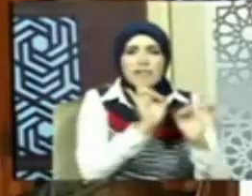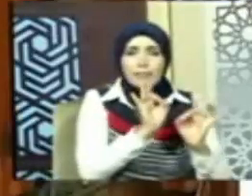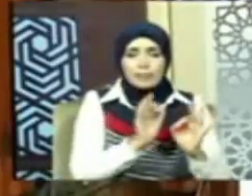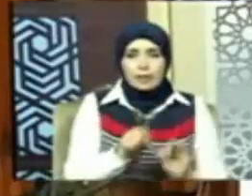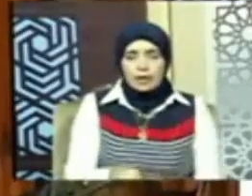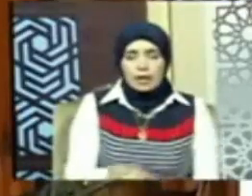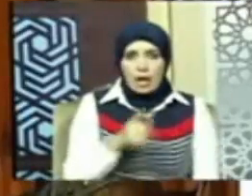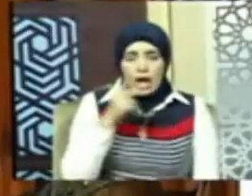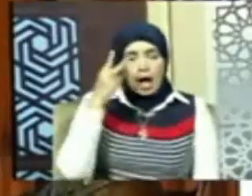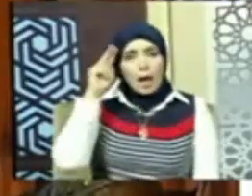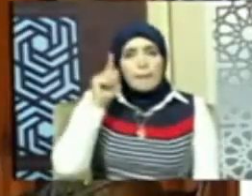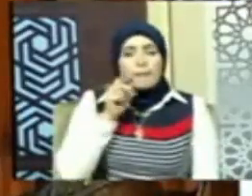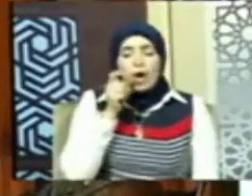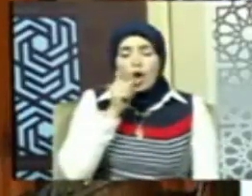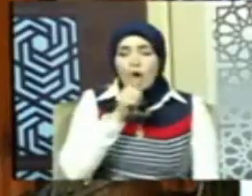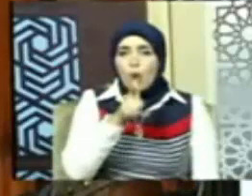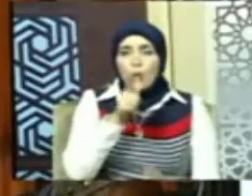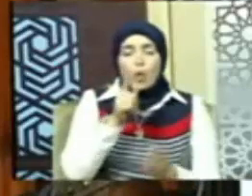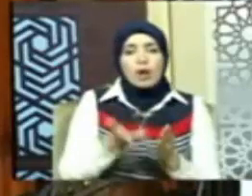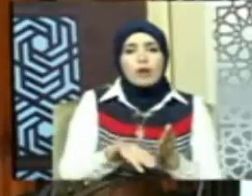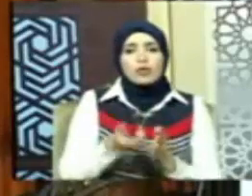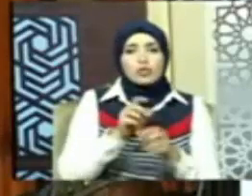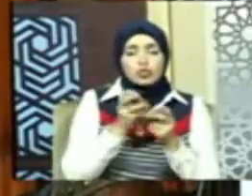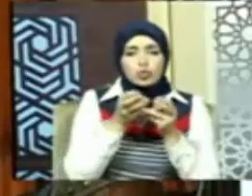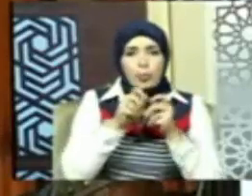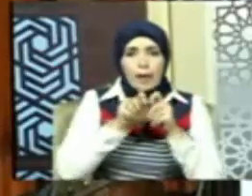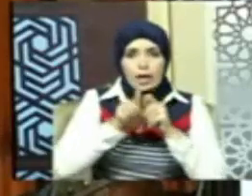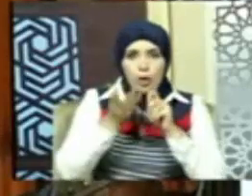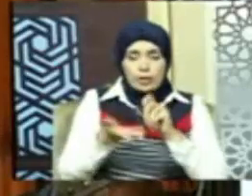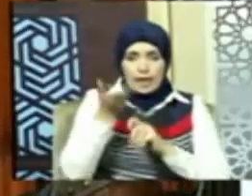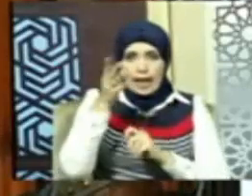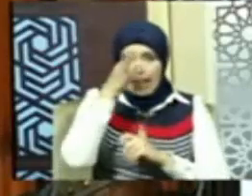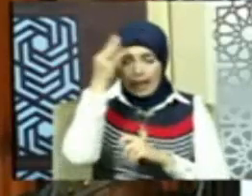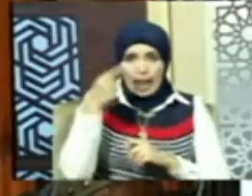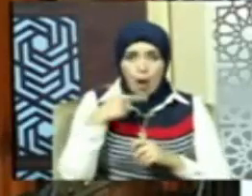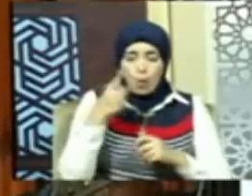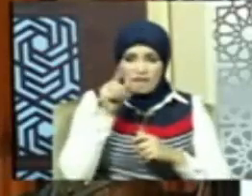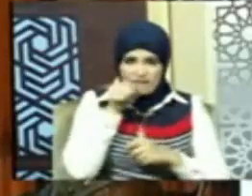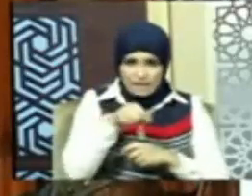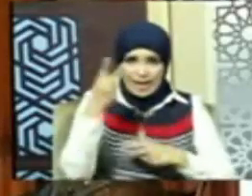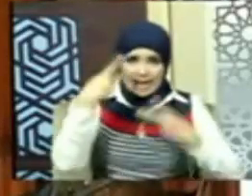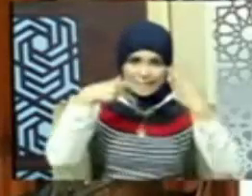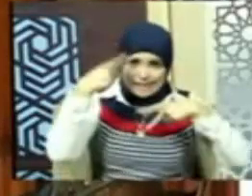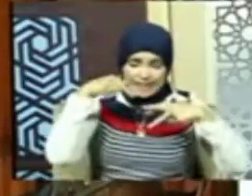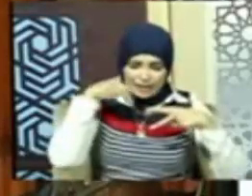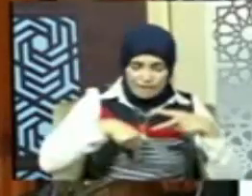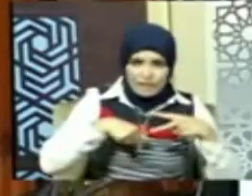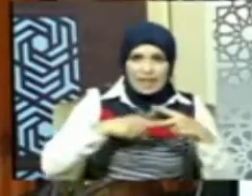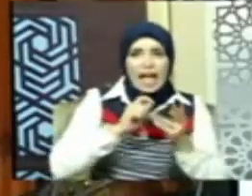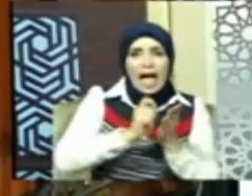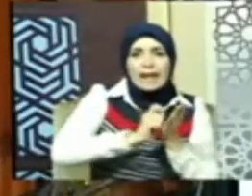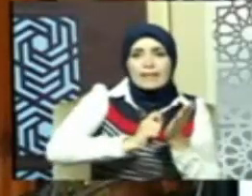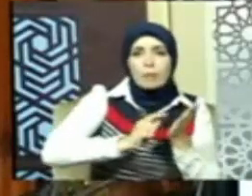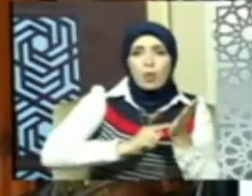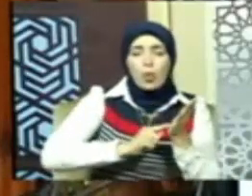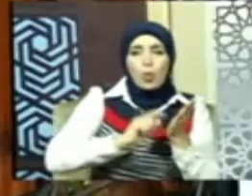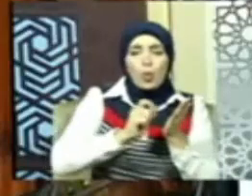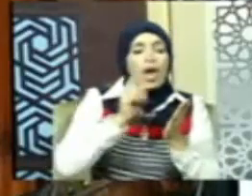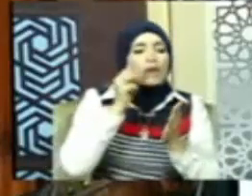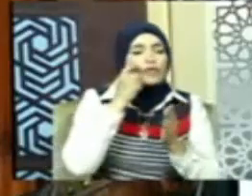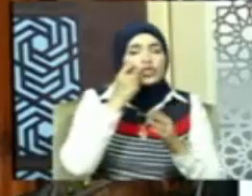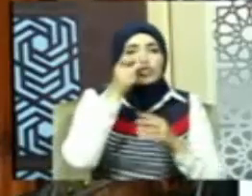إذا تدينتم بدين إلى أجل مسمى فاكتبوه وليكتب بينكم